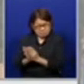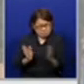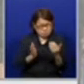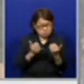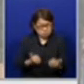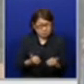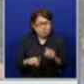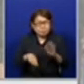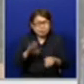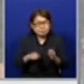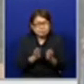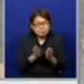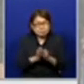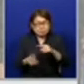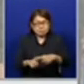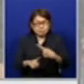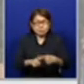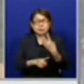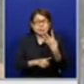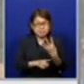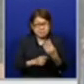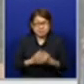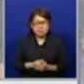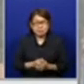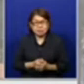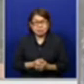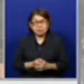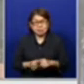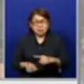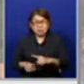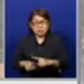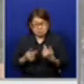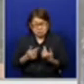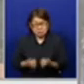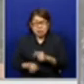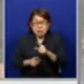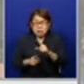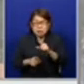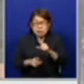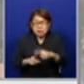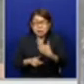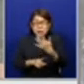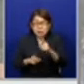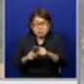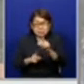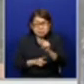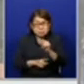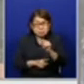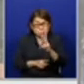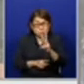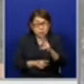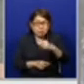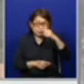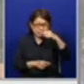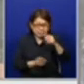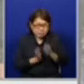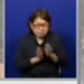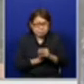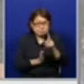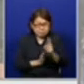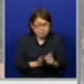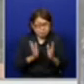ลา4เดือนเมื่อวันที่26พฤษภาเราเสียชีวิต57